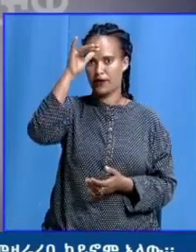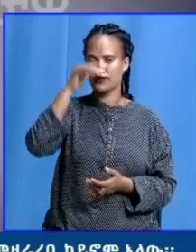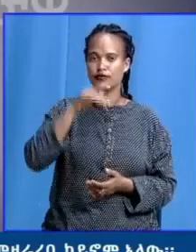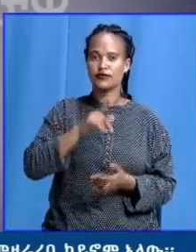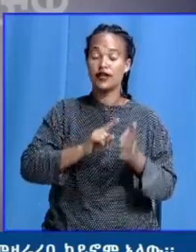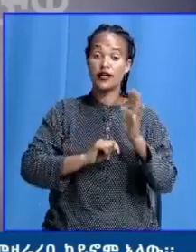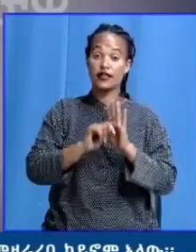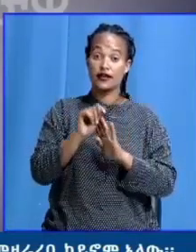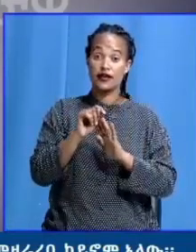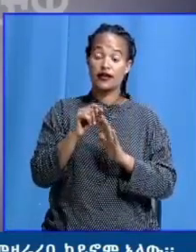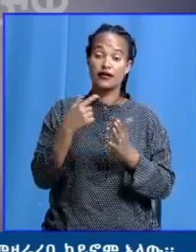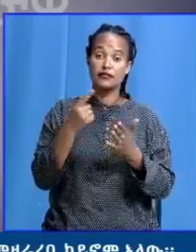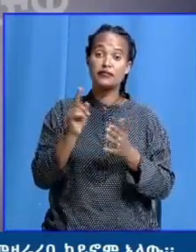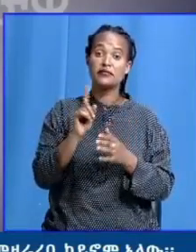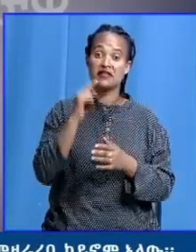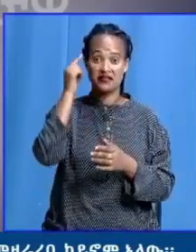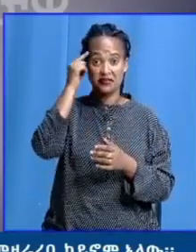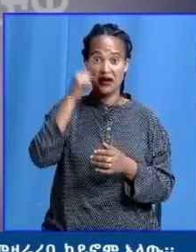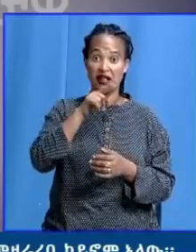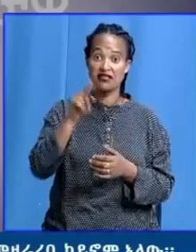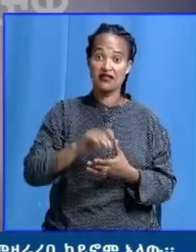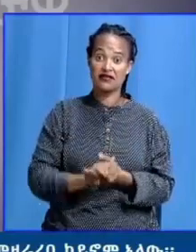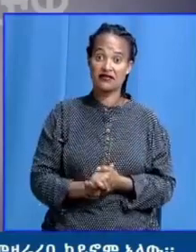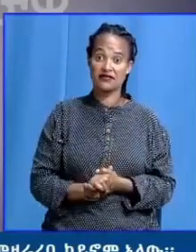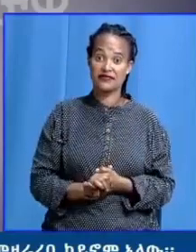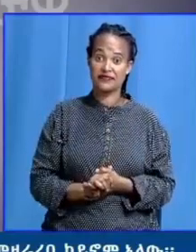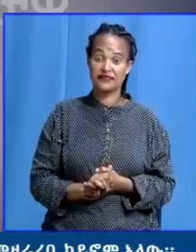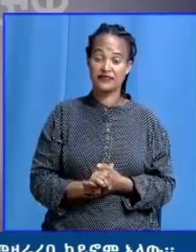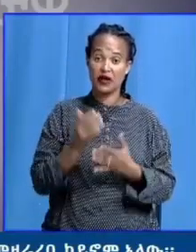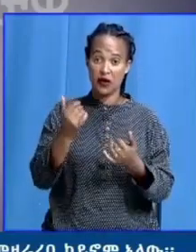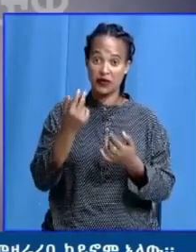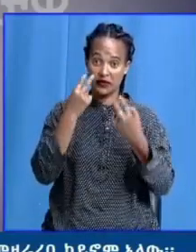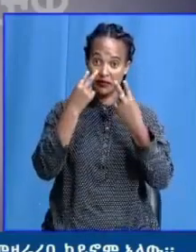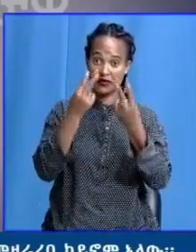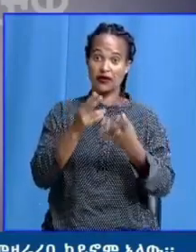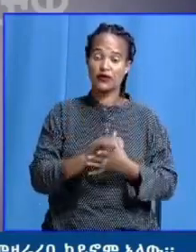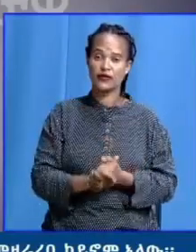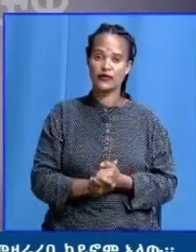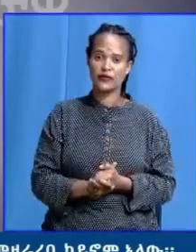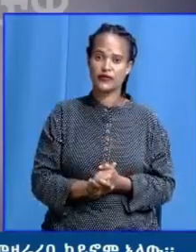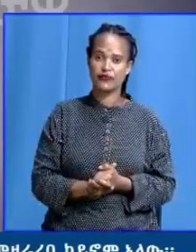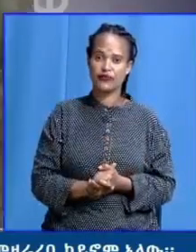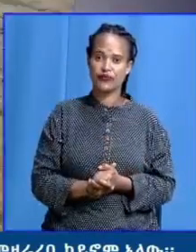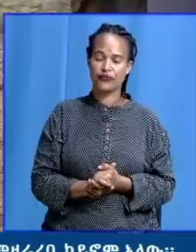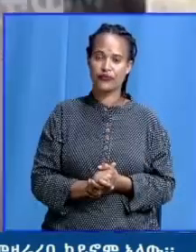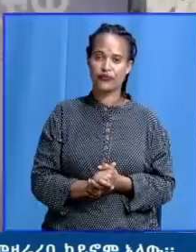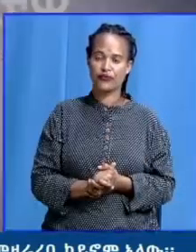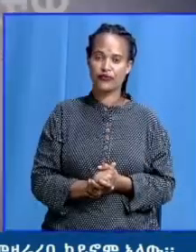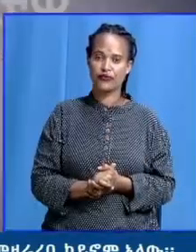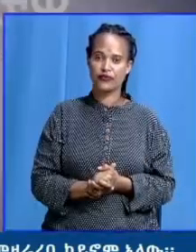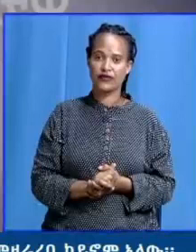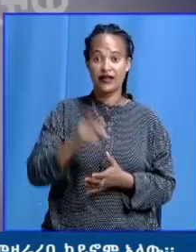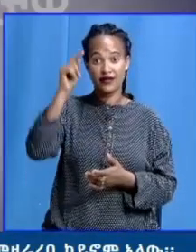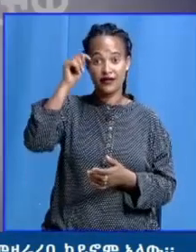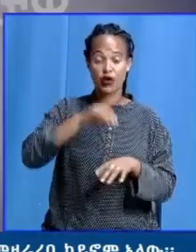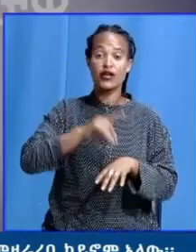ለትግራይ ህዝብ ምን ታስባላችሁ እናንተ? ያው እንግዲህ አሁን እንደምታዩ ትግሮችን እየጨረሰን መጥተናል። ወደዚህ ዶክተር ቴድሮስ